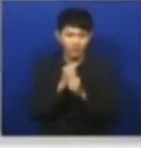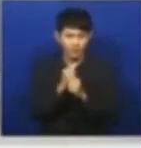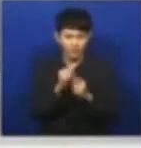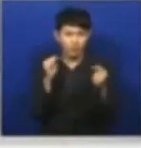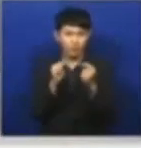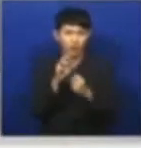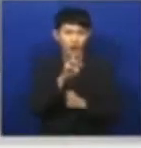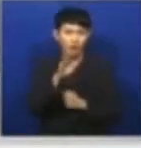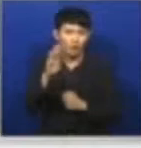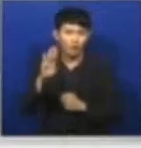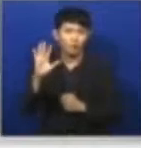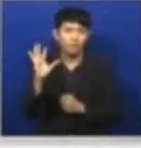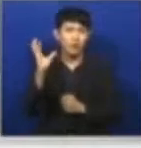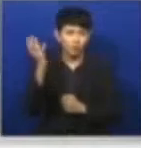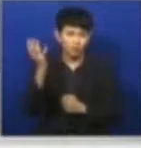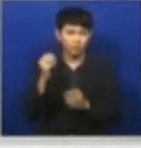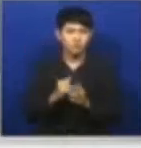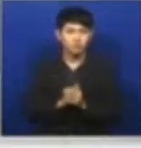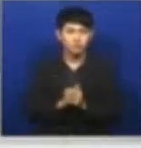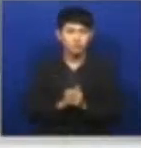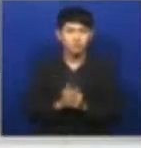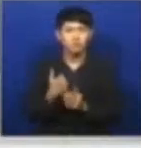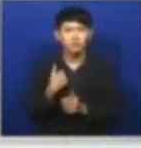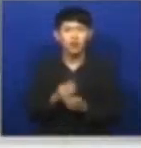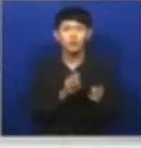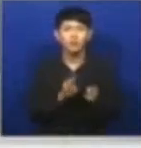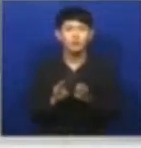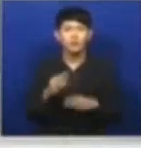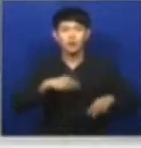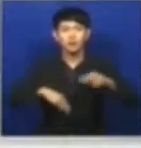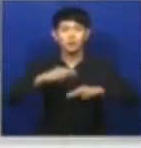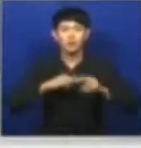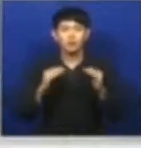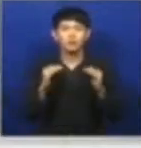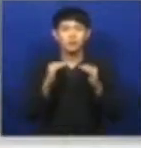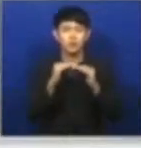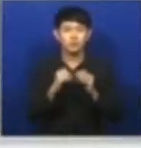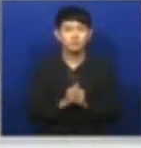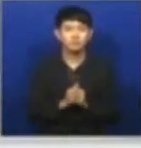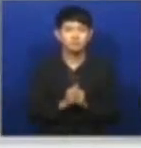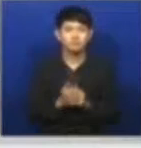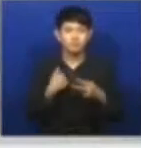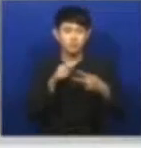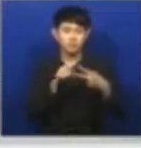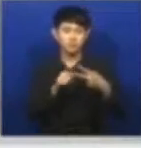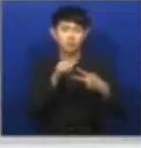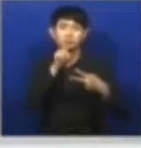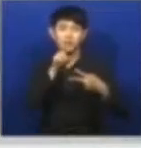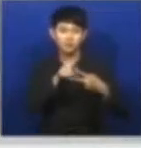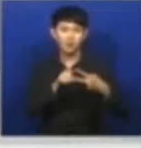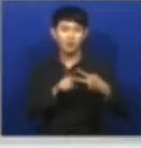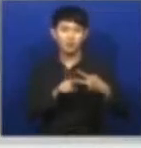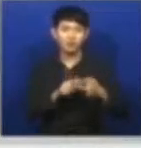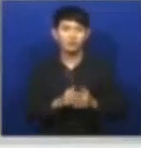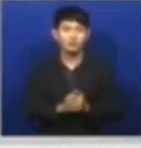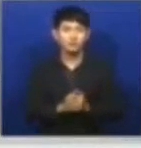ากลรวมไปทั้งกระบวนการยุติธรรมด้วยก็ได้สองล้านผมถามสองข้